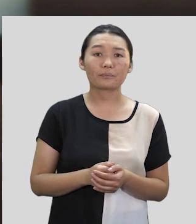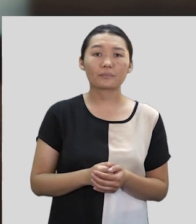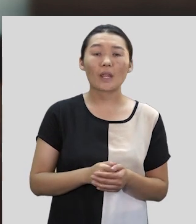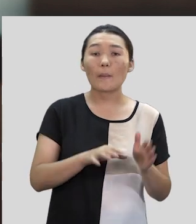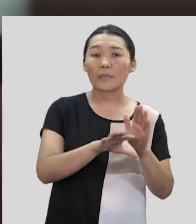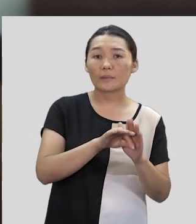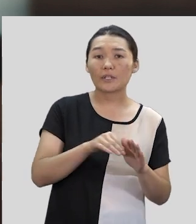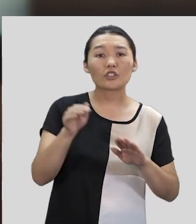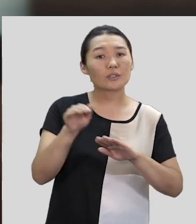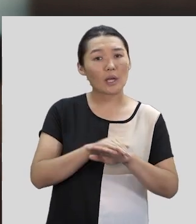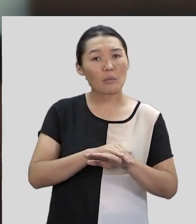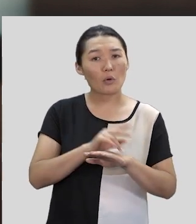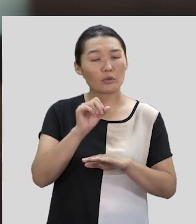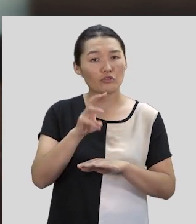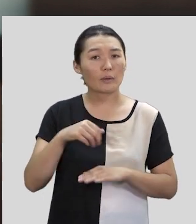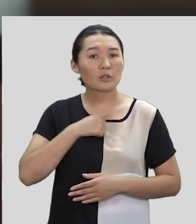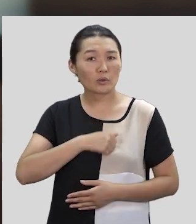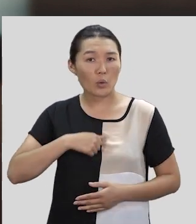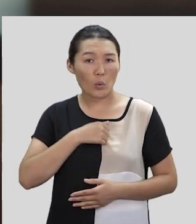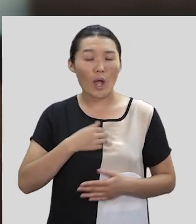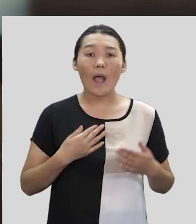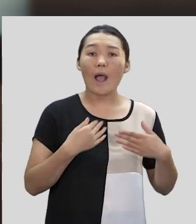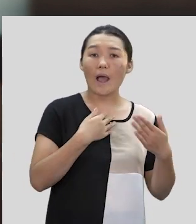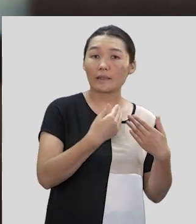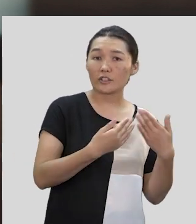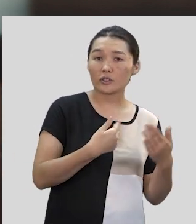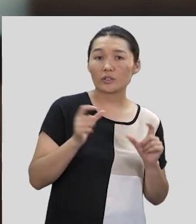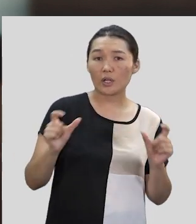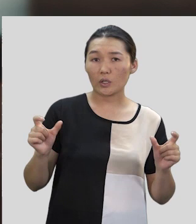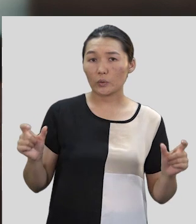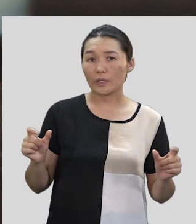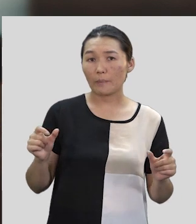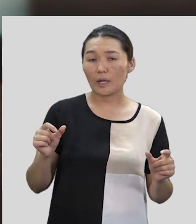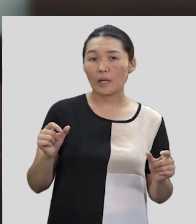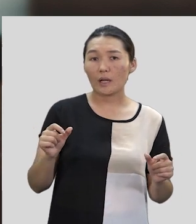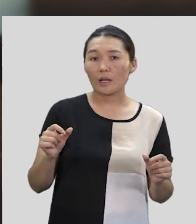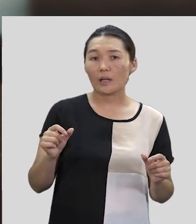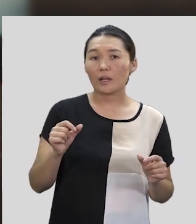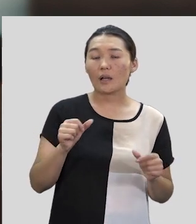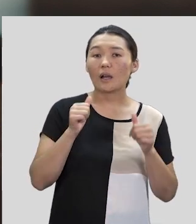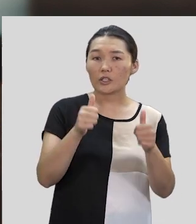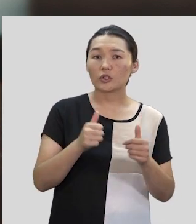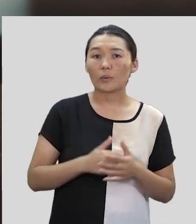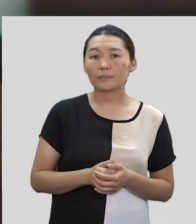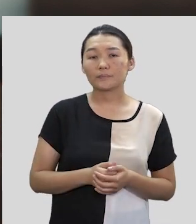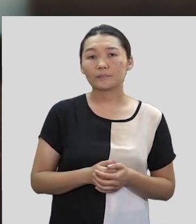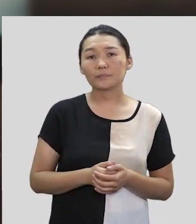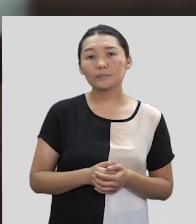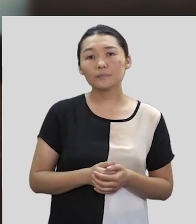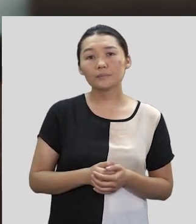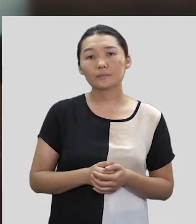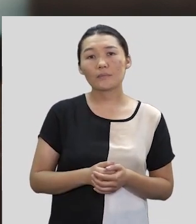относиться к людям так как вы хотели бы чтобы люди относились к вам но